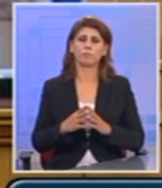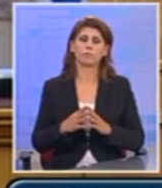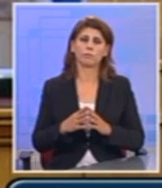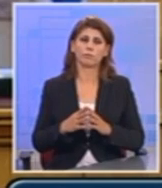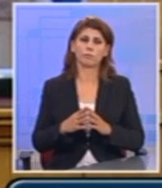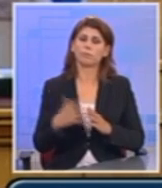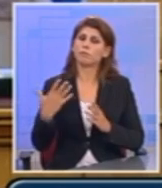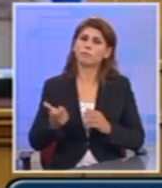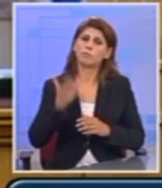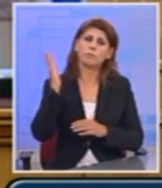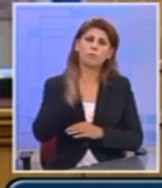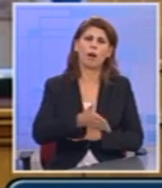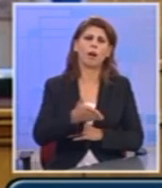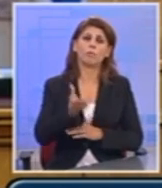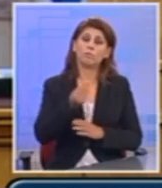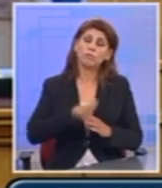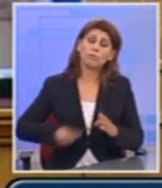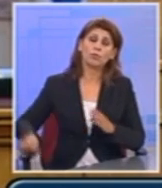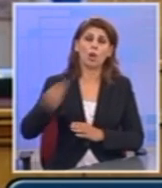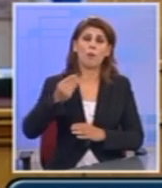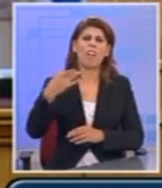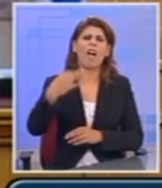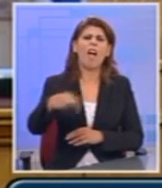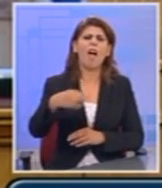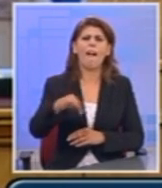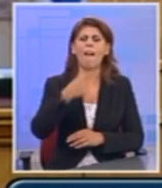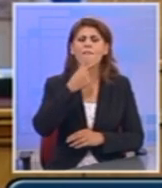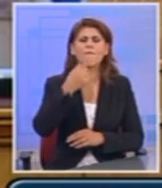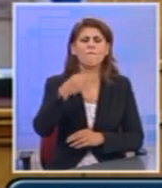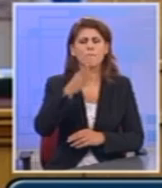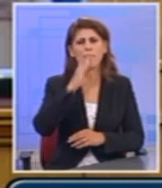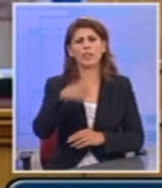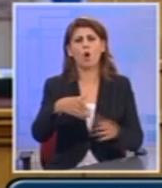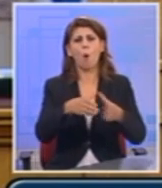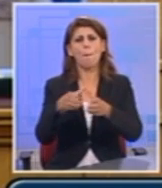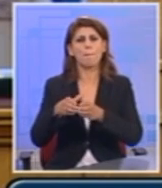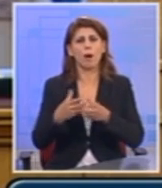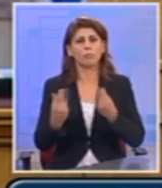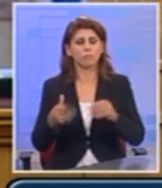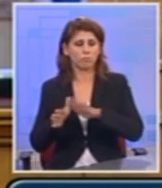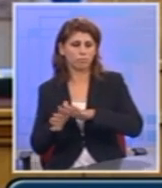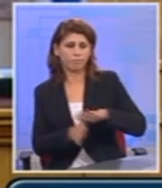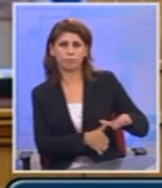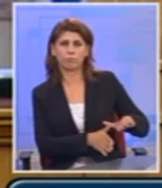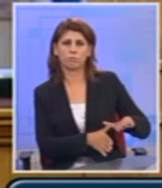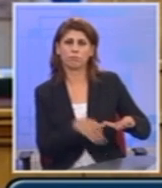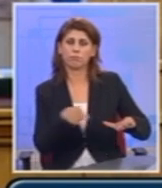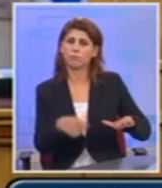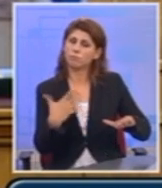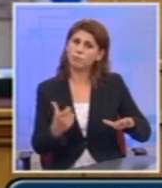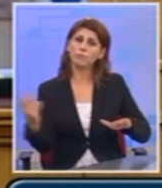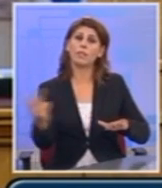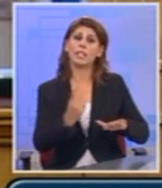ιδιαιτέρως τις πλέον ευάλωτες ομάδες και έχουν έχουν περιθωριοποιήσει ή καταστήσει